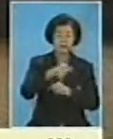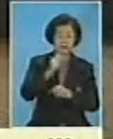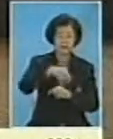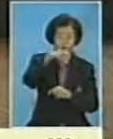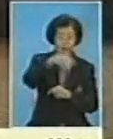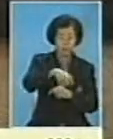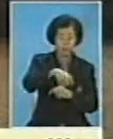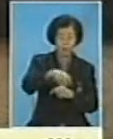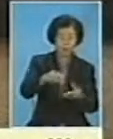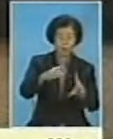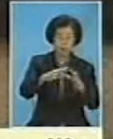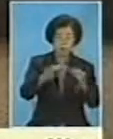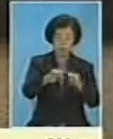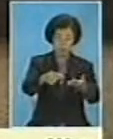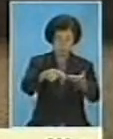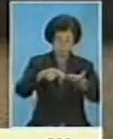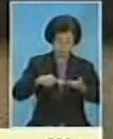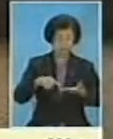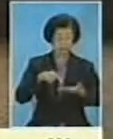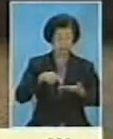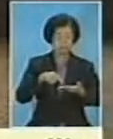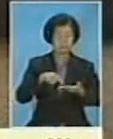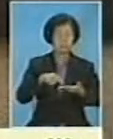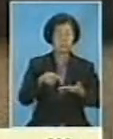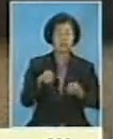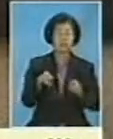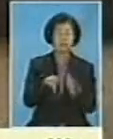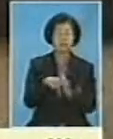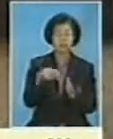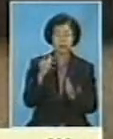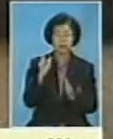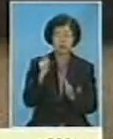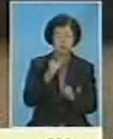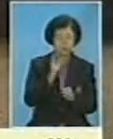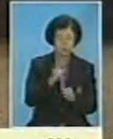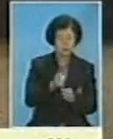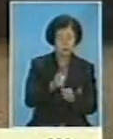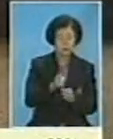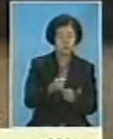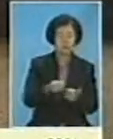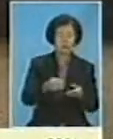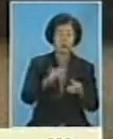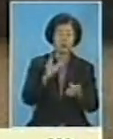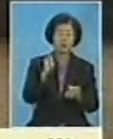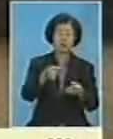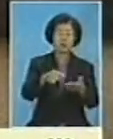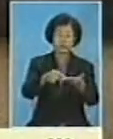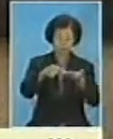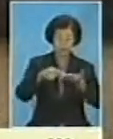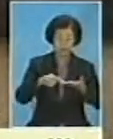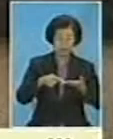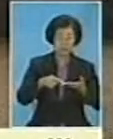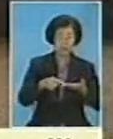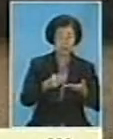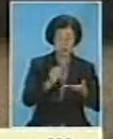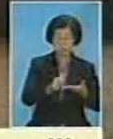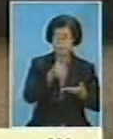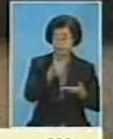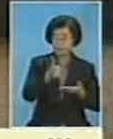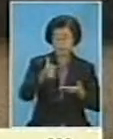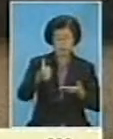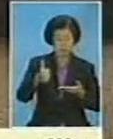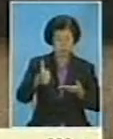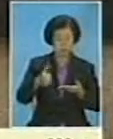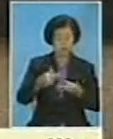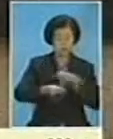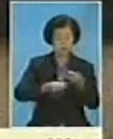อเรื่องได้เสนอเรื่องดังกล่าวพร้อมข้อเท็จจริงข้อเสนอและผลดีในการ